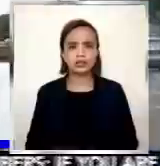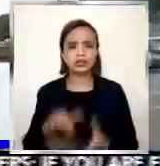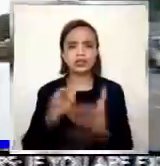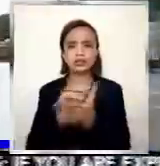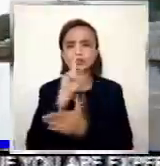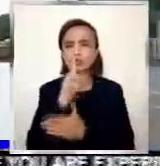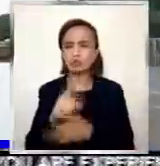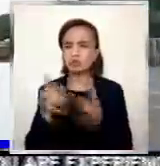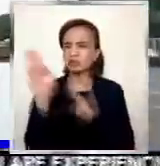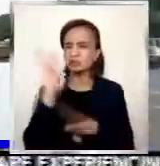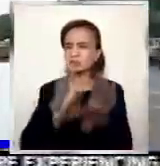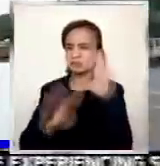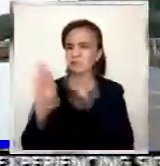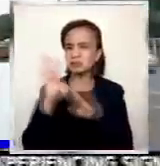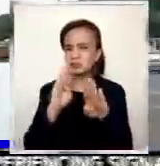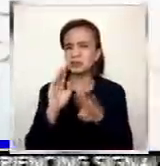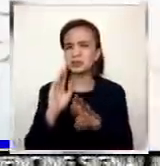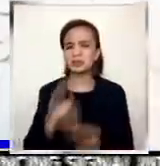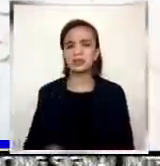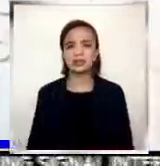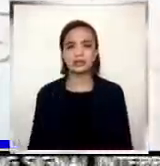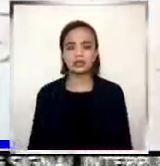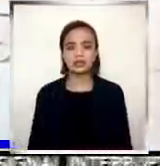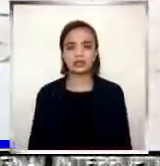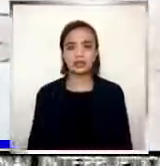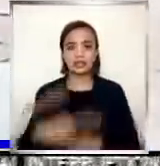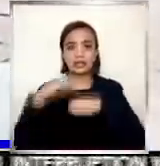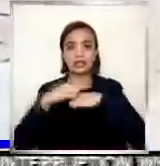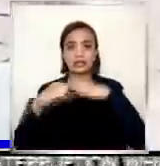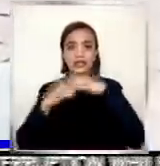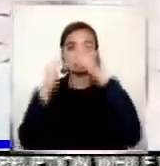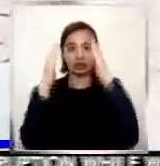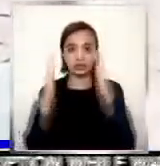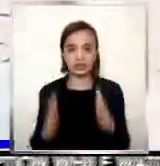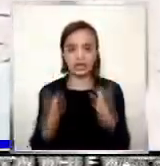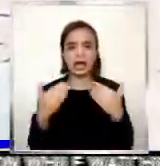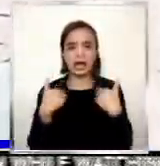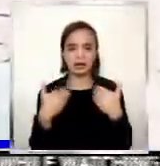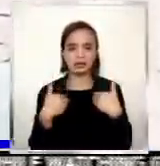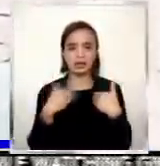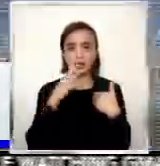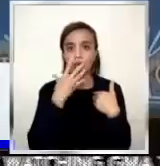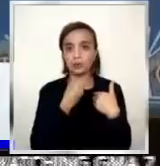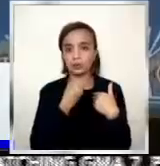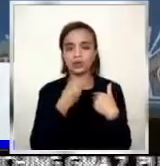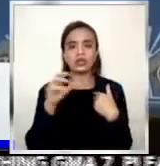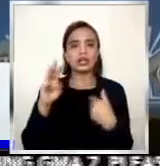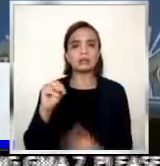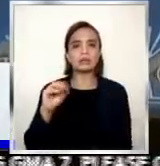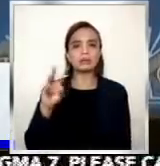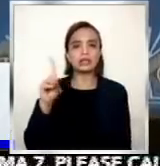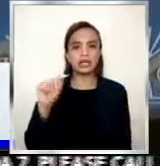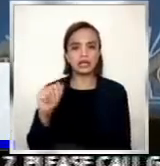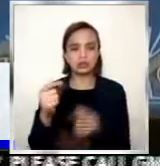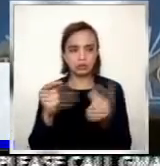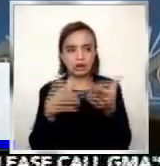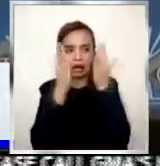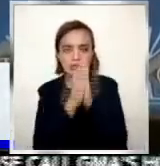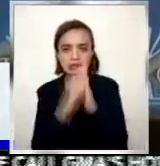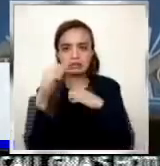. Nagpadala na ng mga engineers si MMDA Chair Benher Abalos para inspeksyonin ito. Ngayon pala, pinapamadali ko